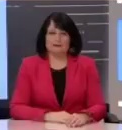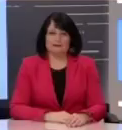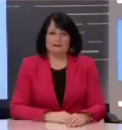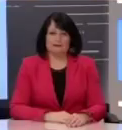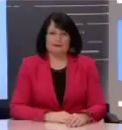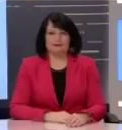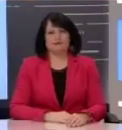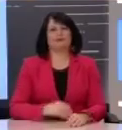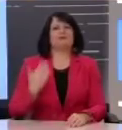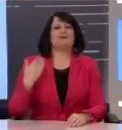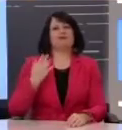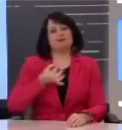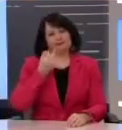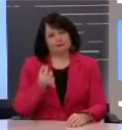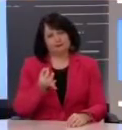Αναφέρθηκα πριν στο